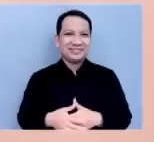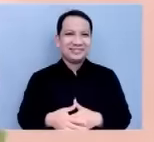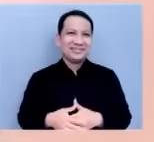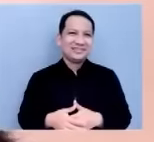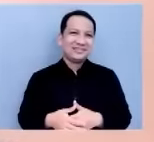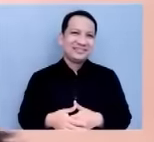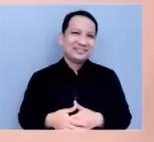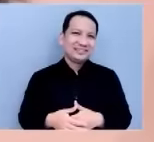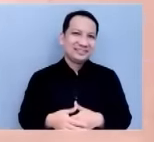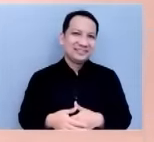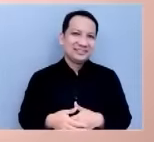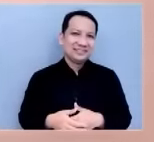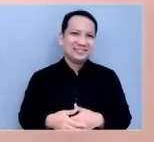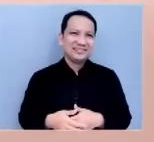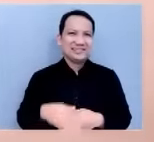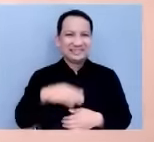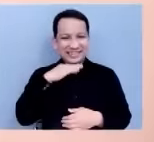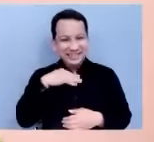Ito ang ano na.